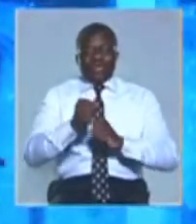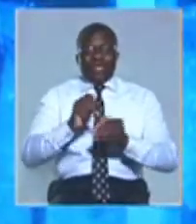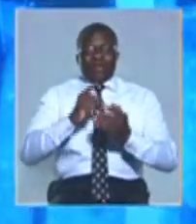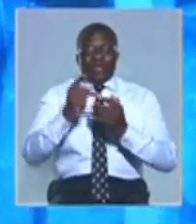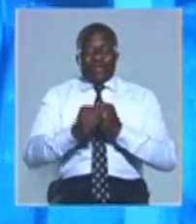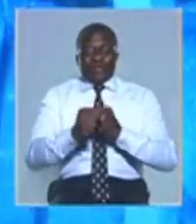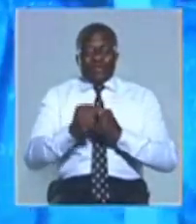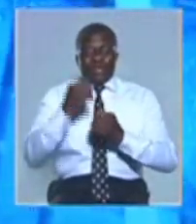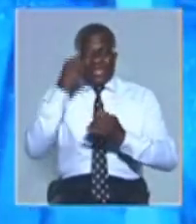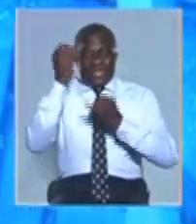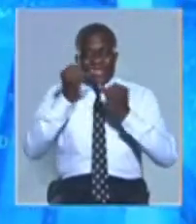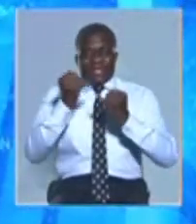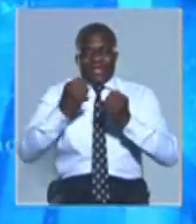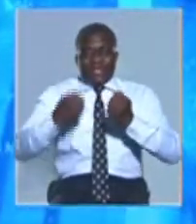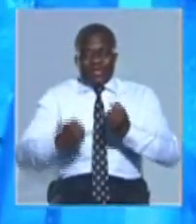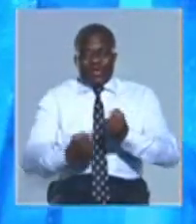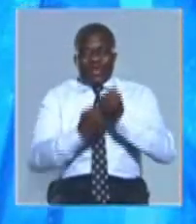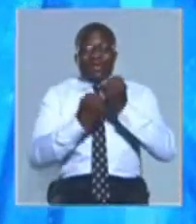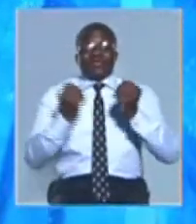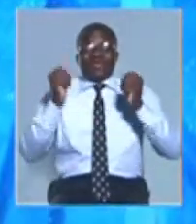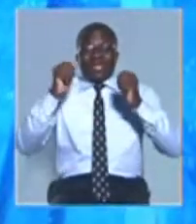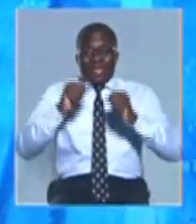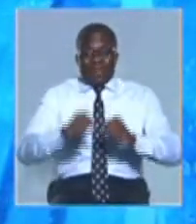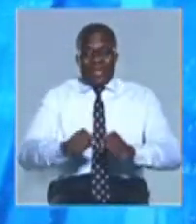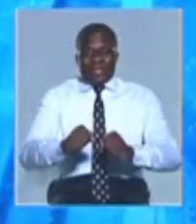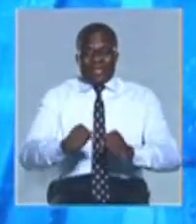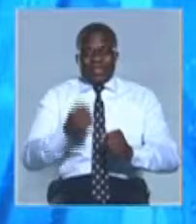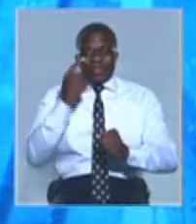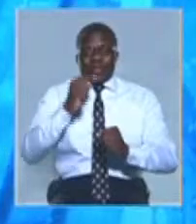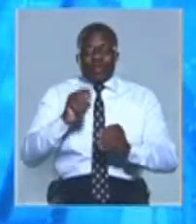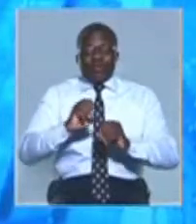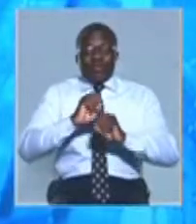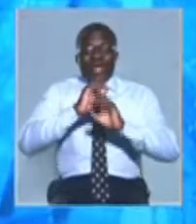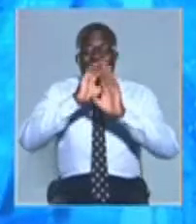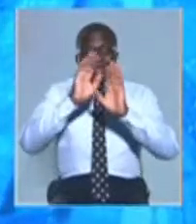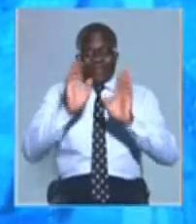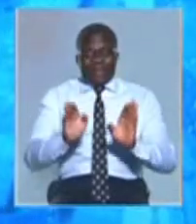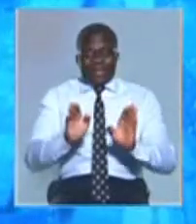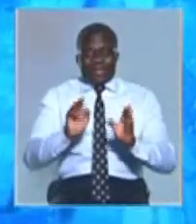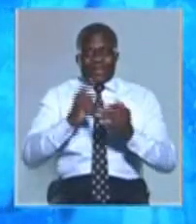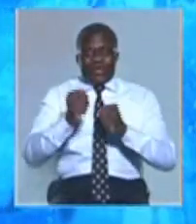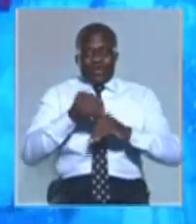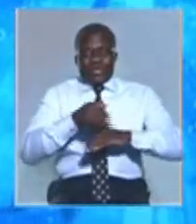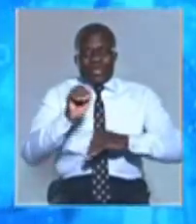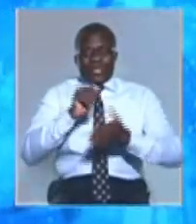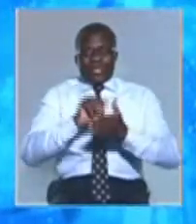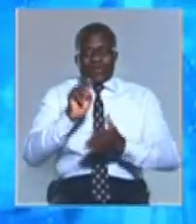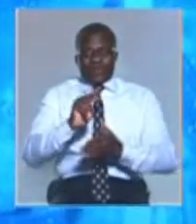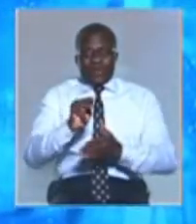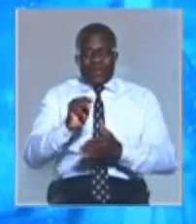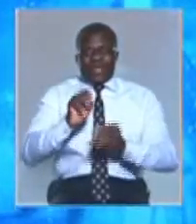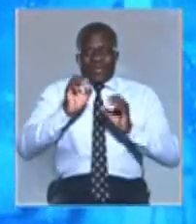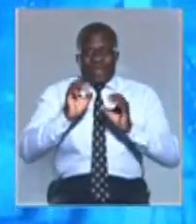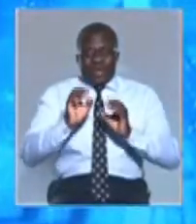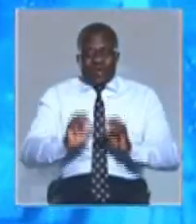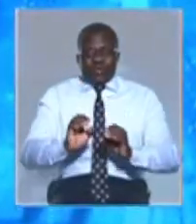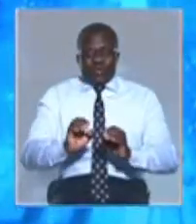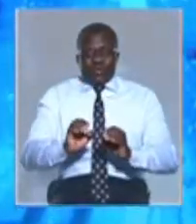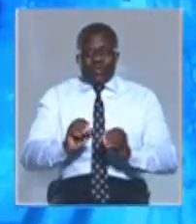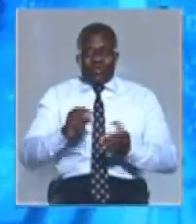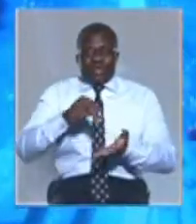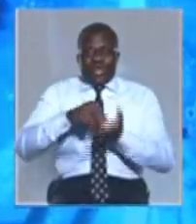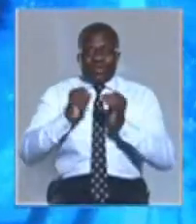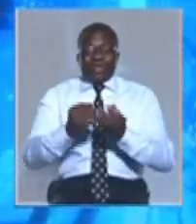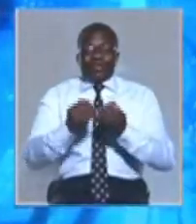projet Initiative de renforcement des capacités pour la transparence, un projet lancé ce mardi à Cotonou en